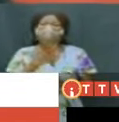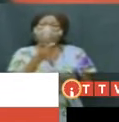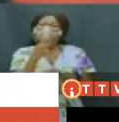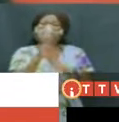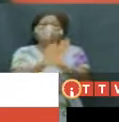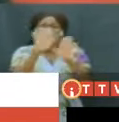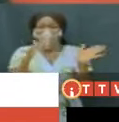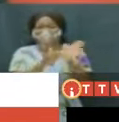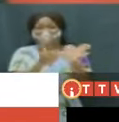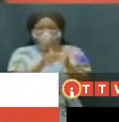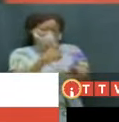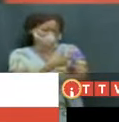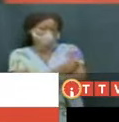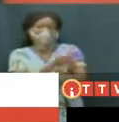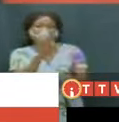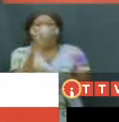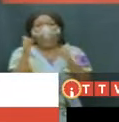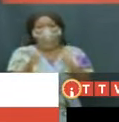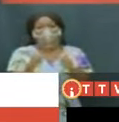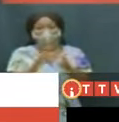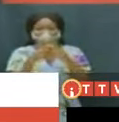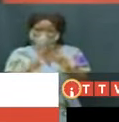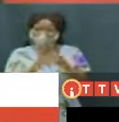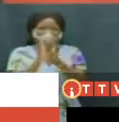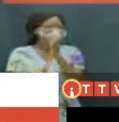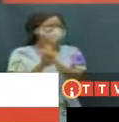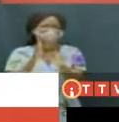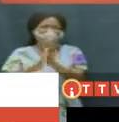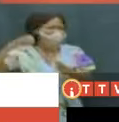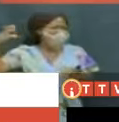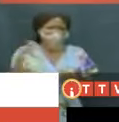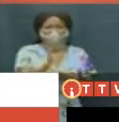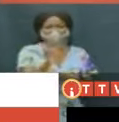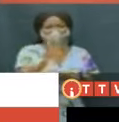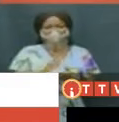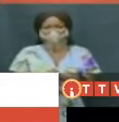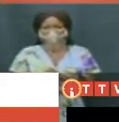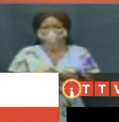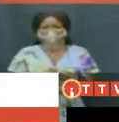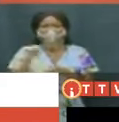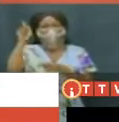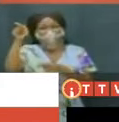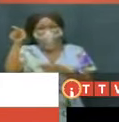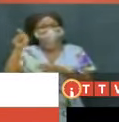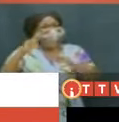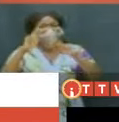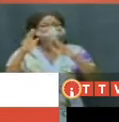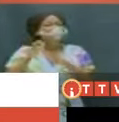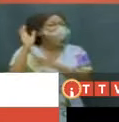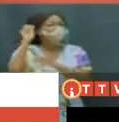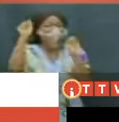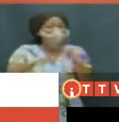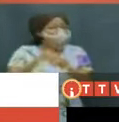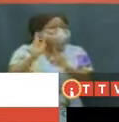katemera amene ndi wabwino koma mungatanena kuti palibe kuwumirizana kumene konso pasapeze kuyenda kokuwumirizani ya inu ngati mwanena kuti